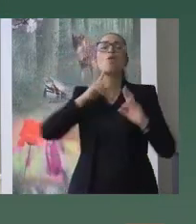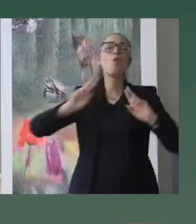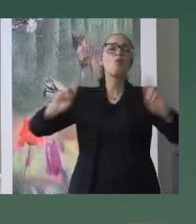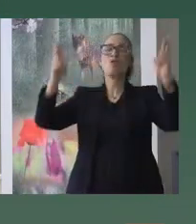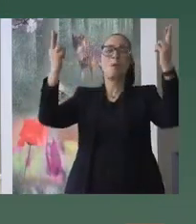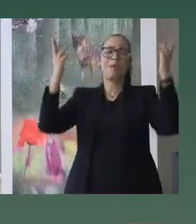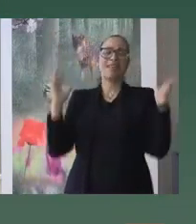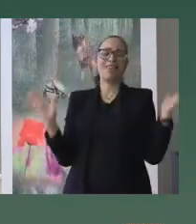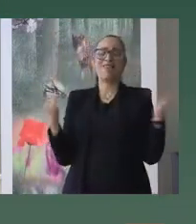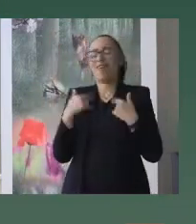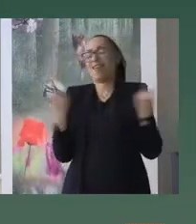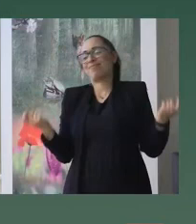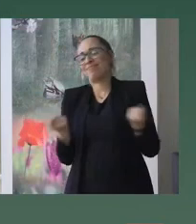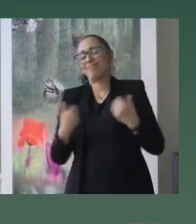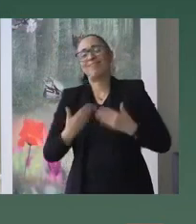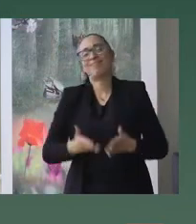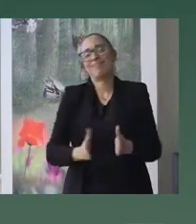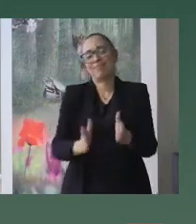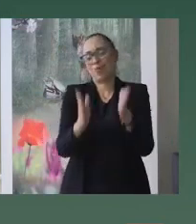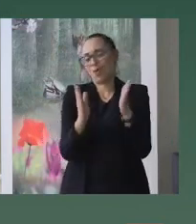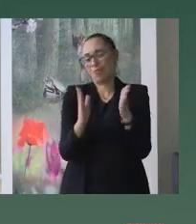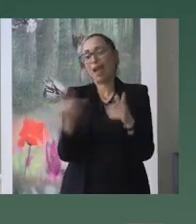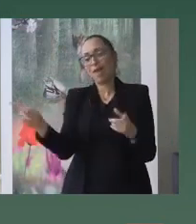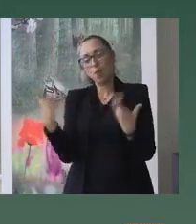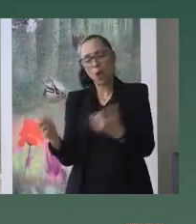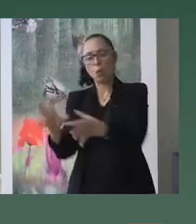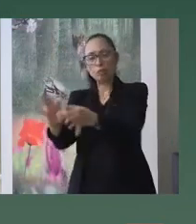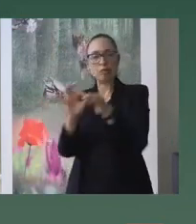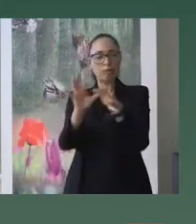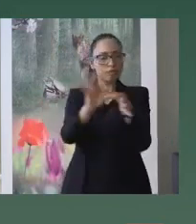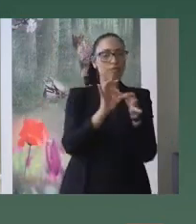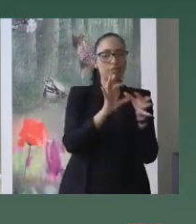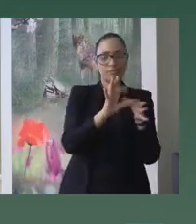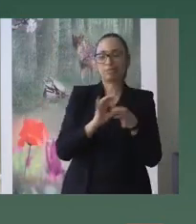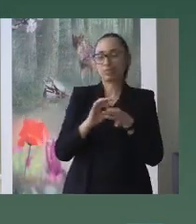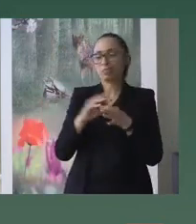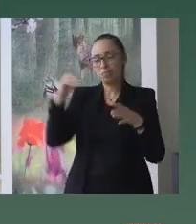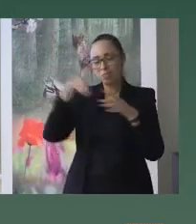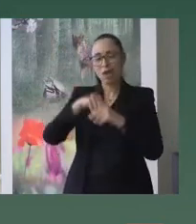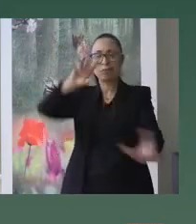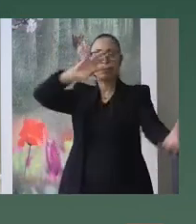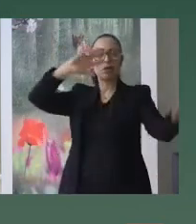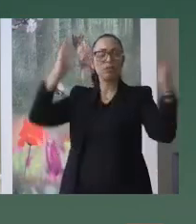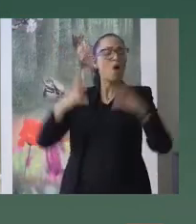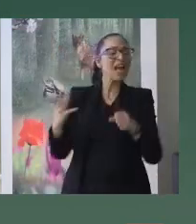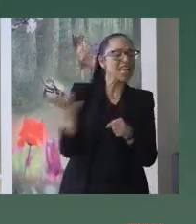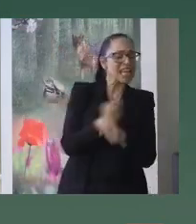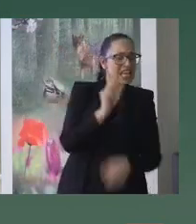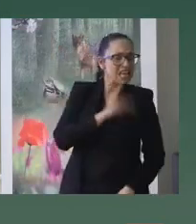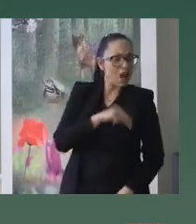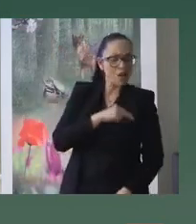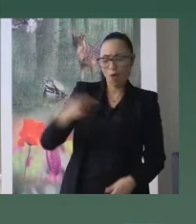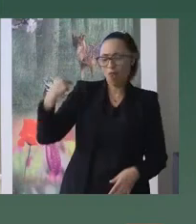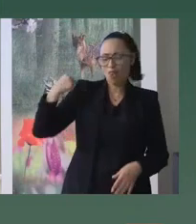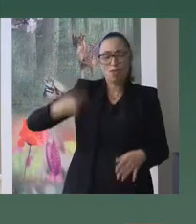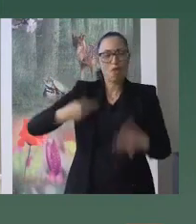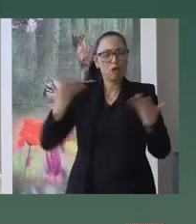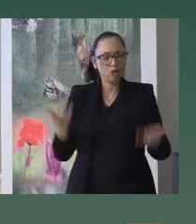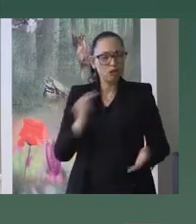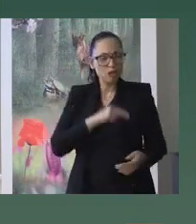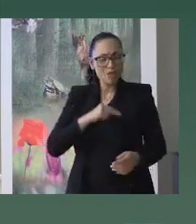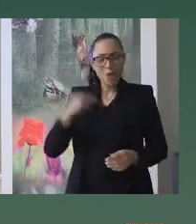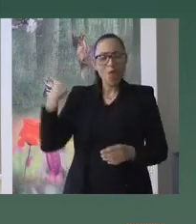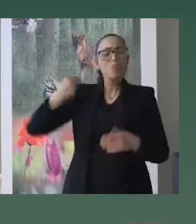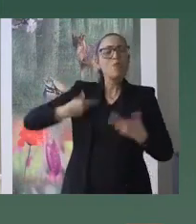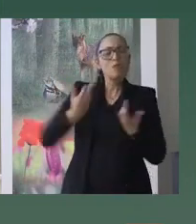ρομαντικό σκέλος ότι πρέπει να προστατεύσουμε τον πλανήτη. Ενώνονται μεταξύ τους όλα αυτά που συμβαίνουν σε ένα πλανήτη. Το κέρδος, το δημόσιο συμφέρον, η δημόσια